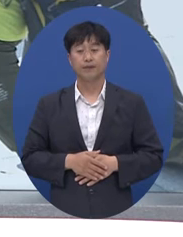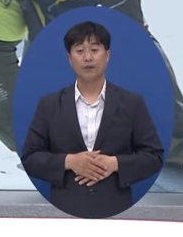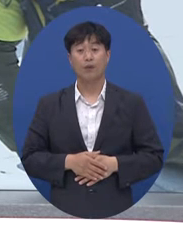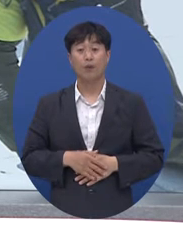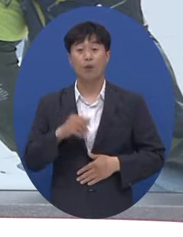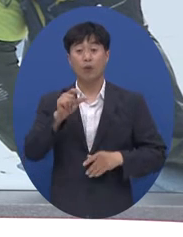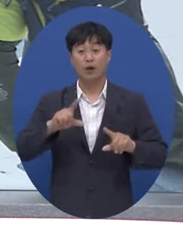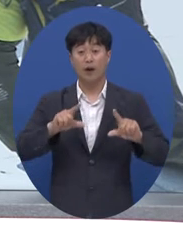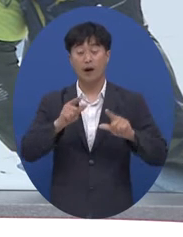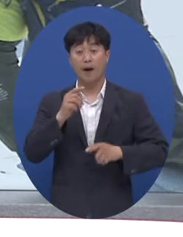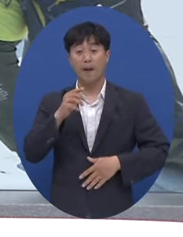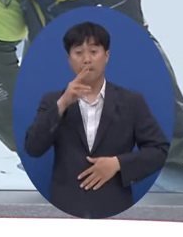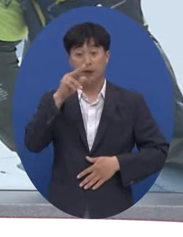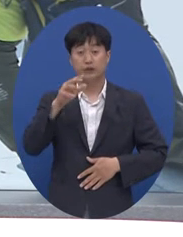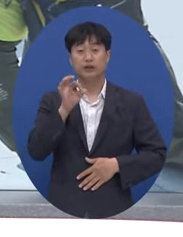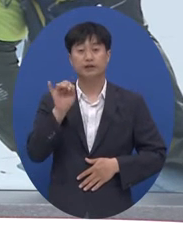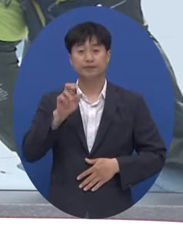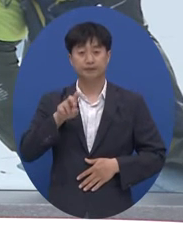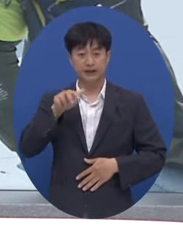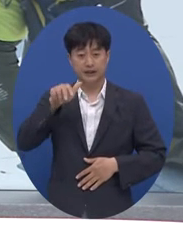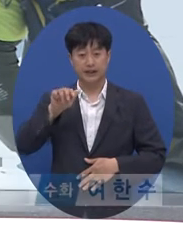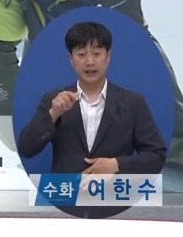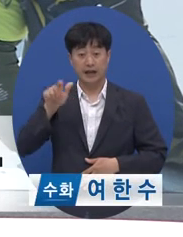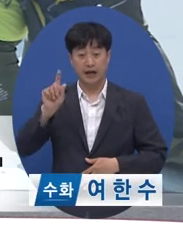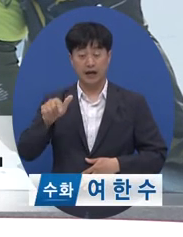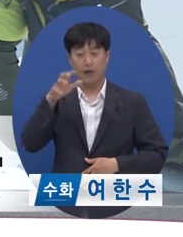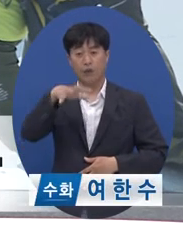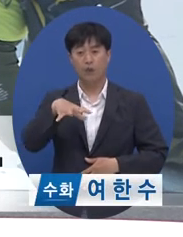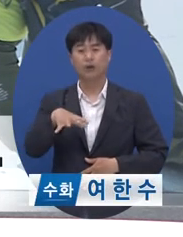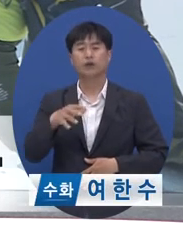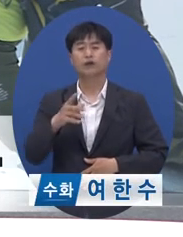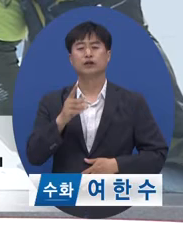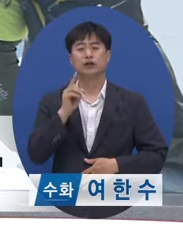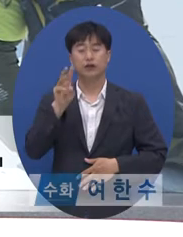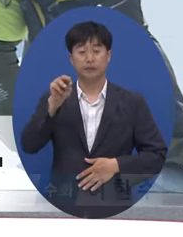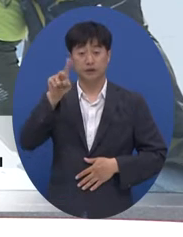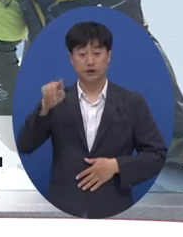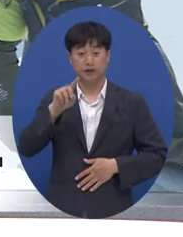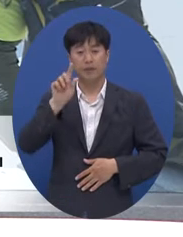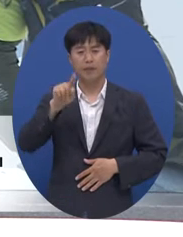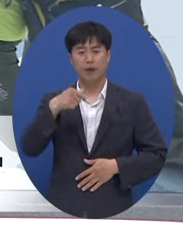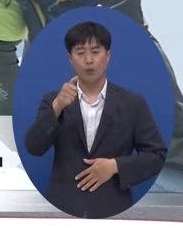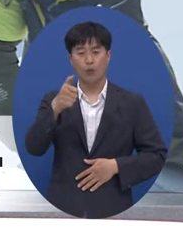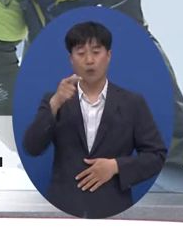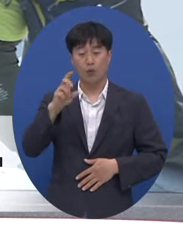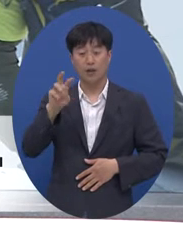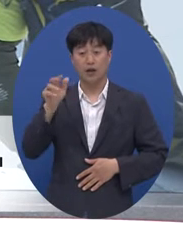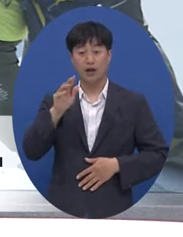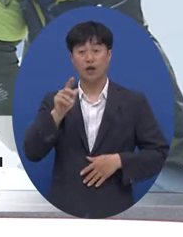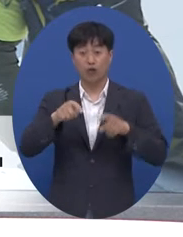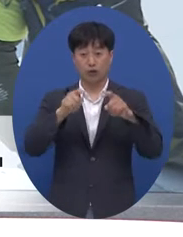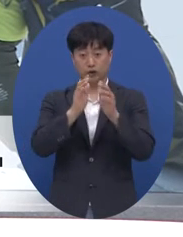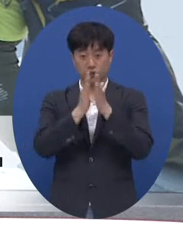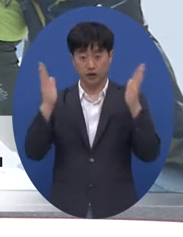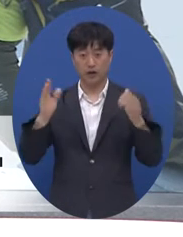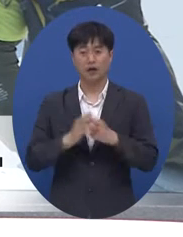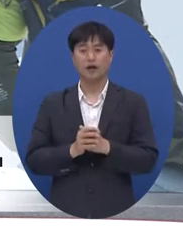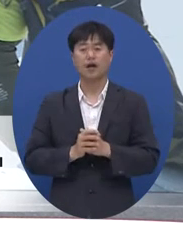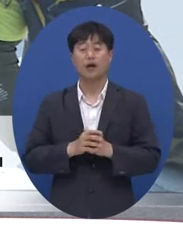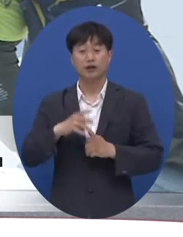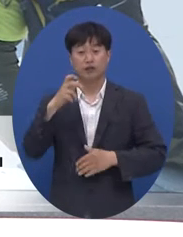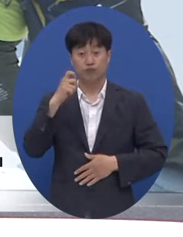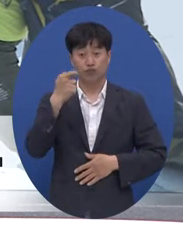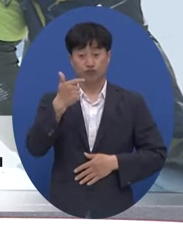5일 퍼즈 임진각에서 dmz 155마일 걷게 행사에 추정 실렸습니다 100명의 3 가자들은 16일간